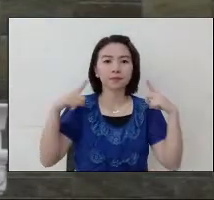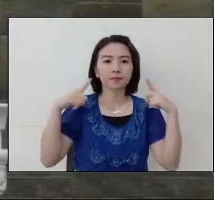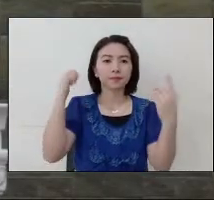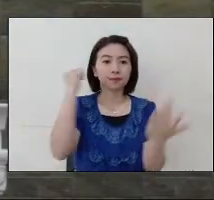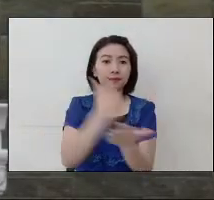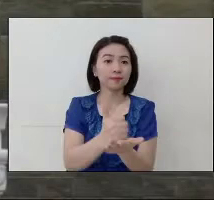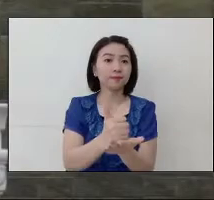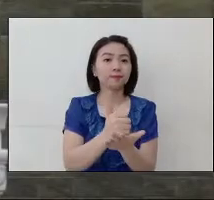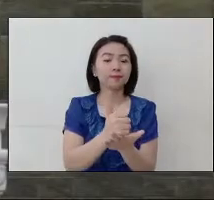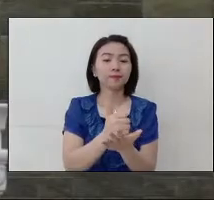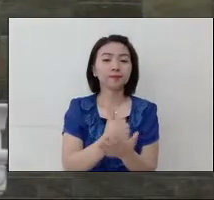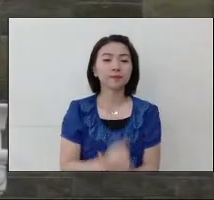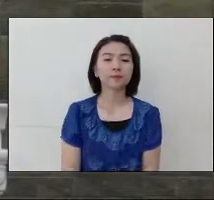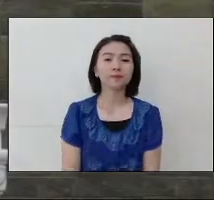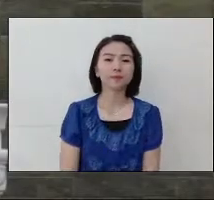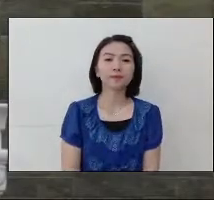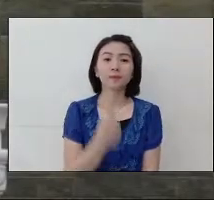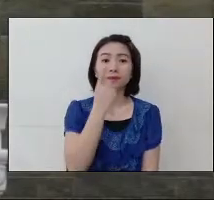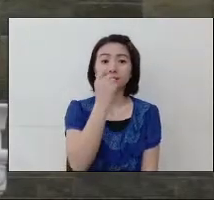Do you get that?